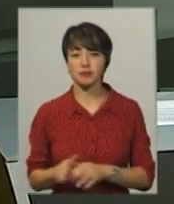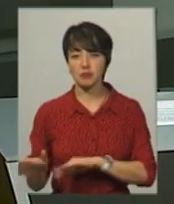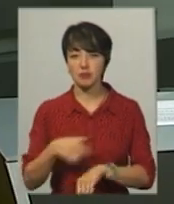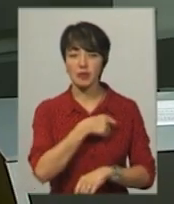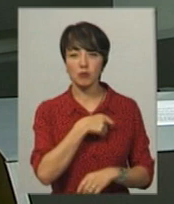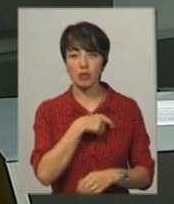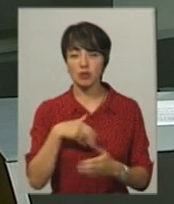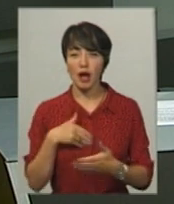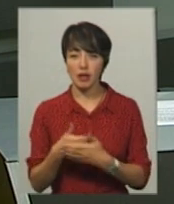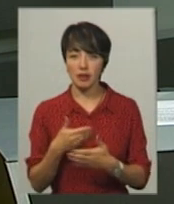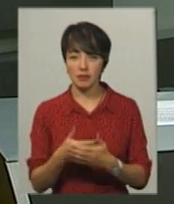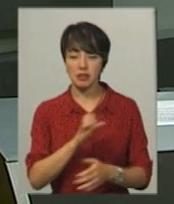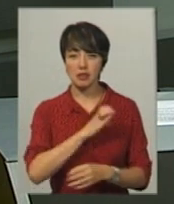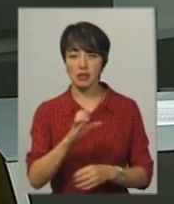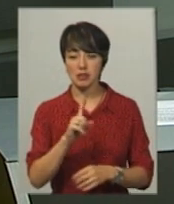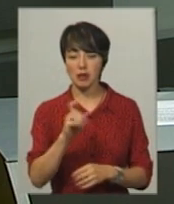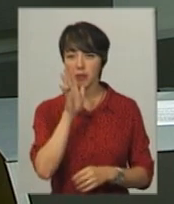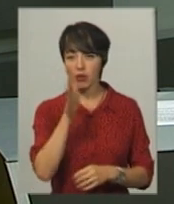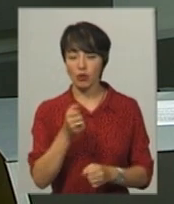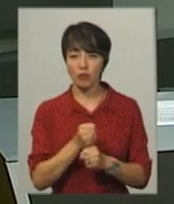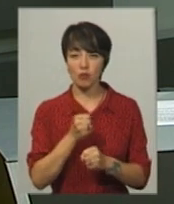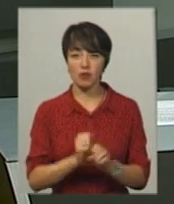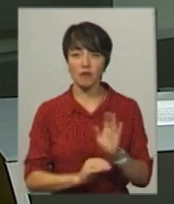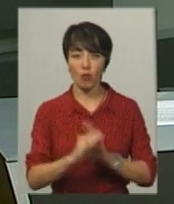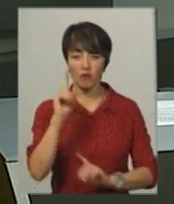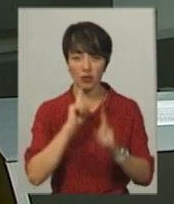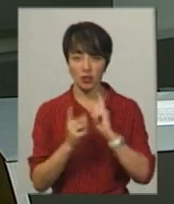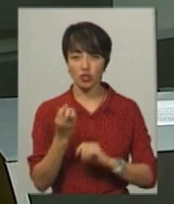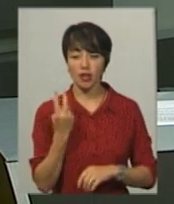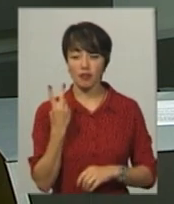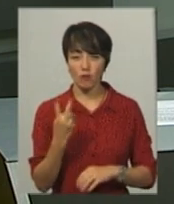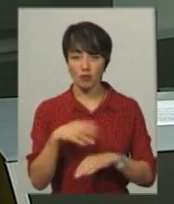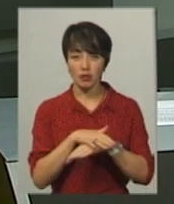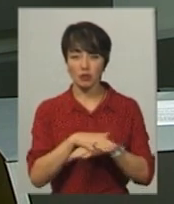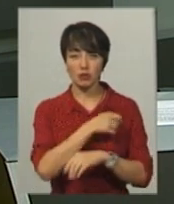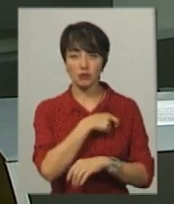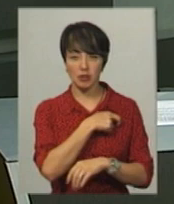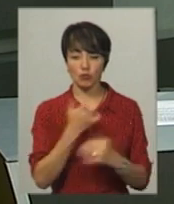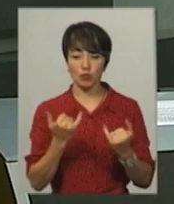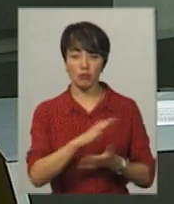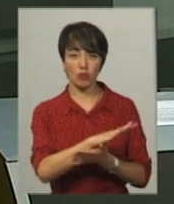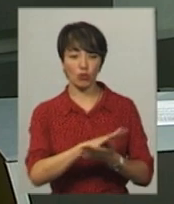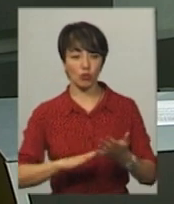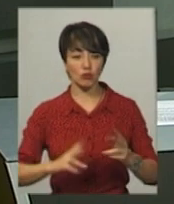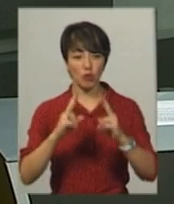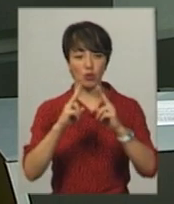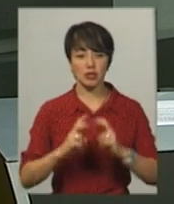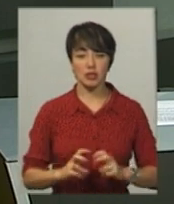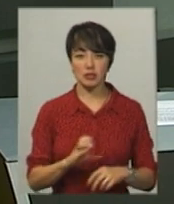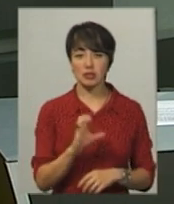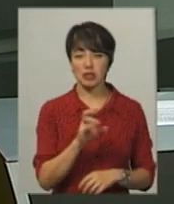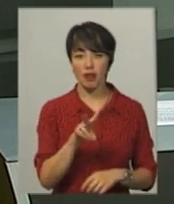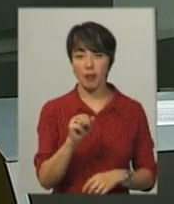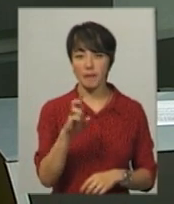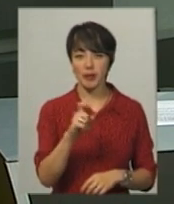Депутатську активність та статки за 5 років роботи у Верховній Раді ще 2 народних обранців сьогодні продовжуємо розглядати. Сергій